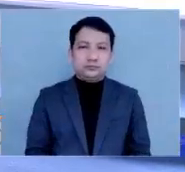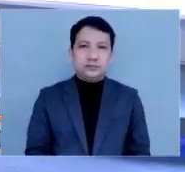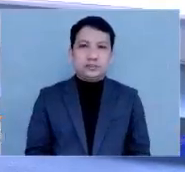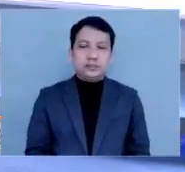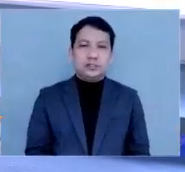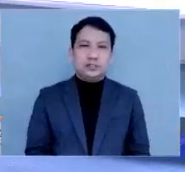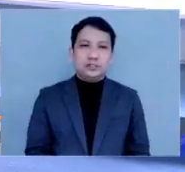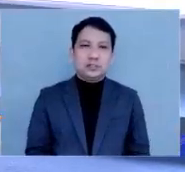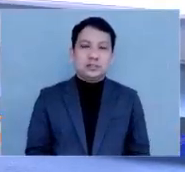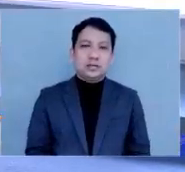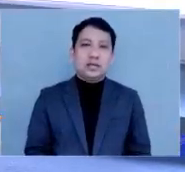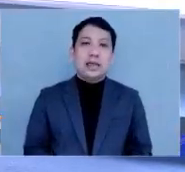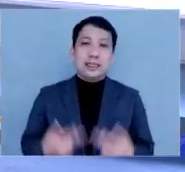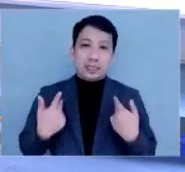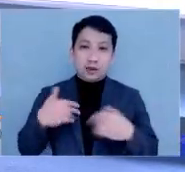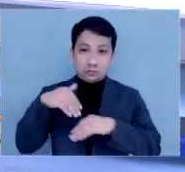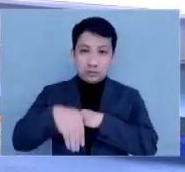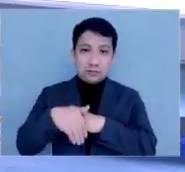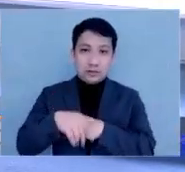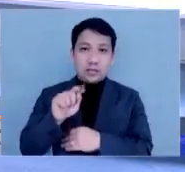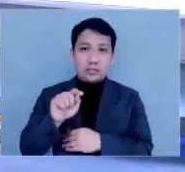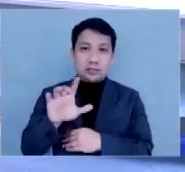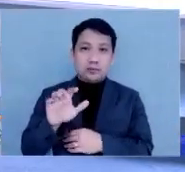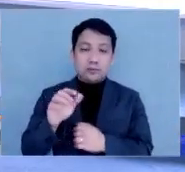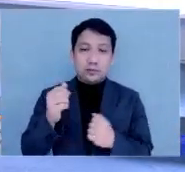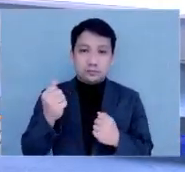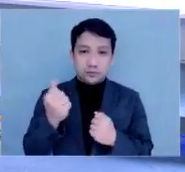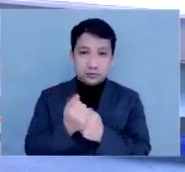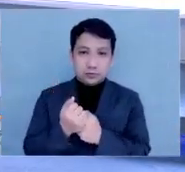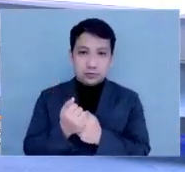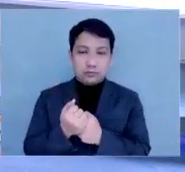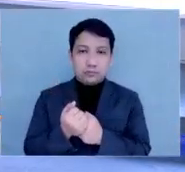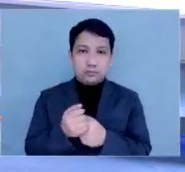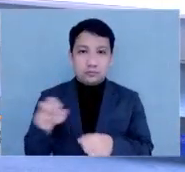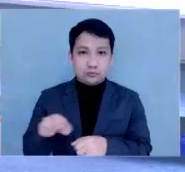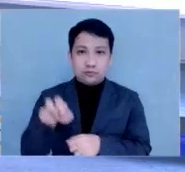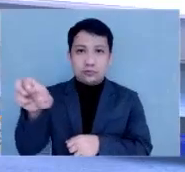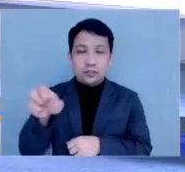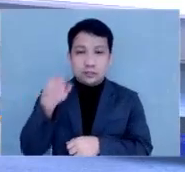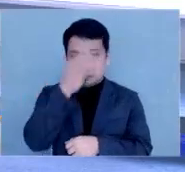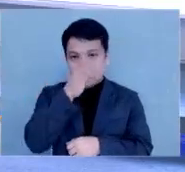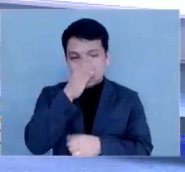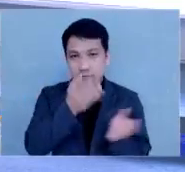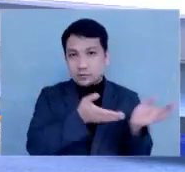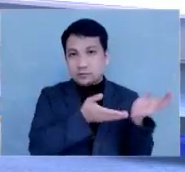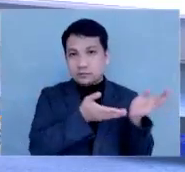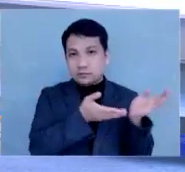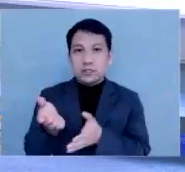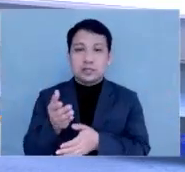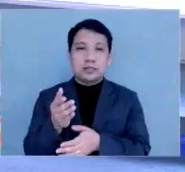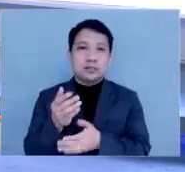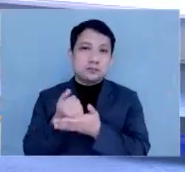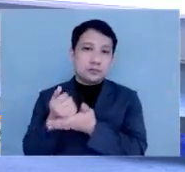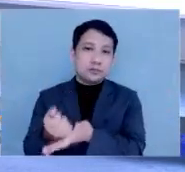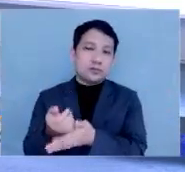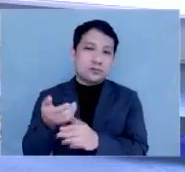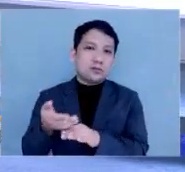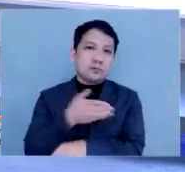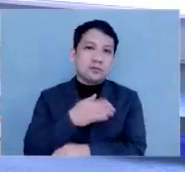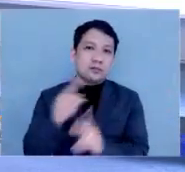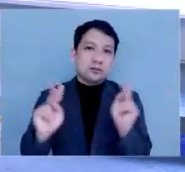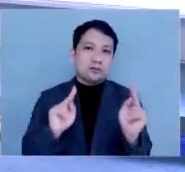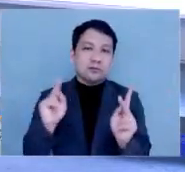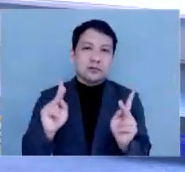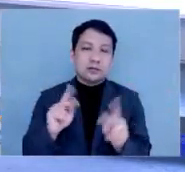biyaheng Bicol ngayong gabi ang alagang kapatid para magbigay ng tulong sa mga apektado roon. Pero bago niyan, ilang residente na